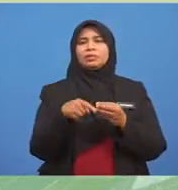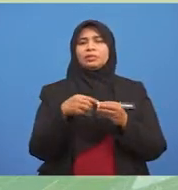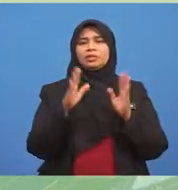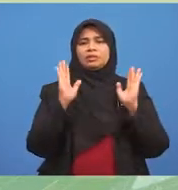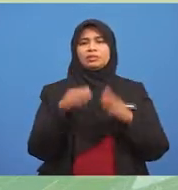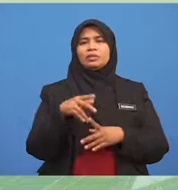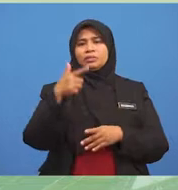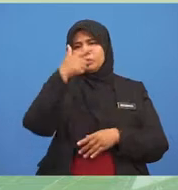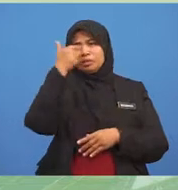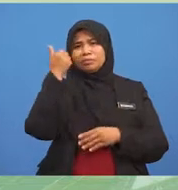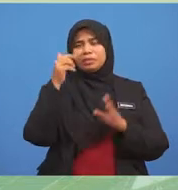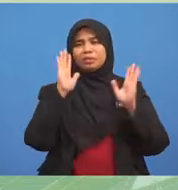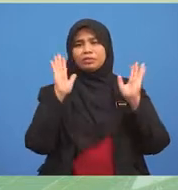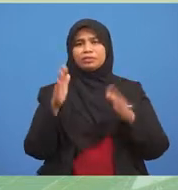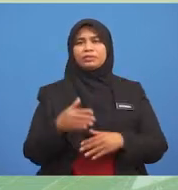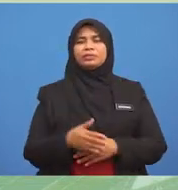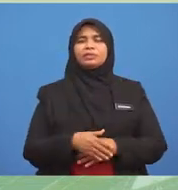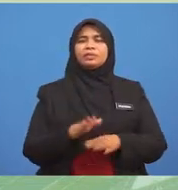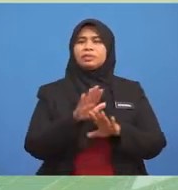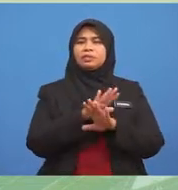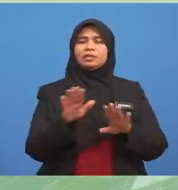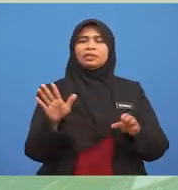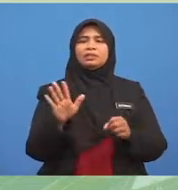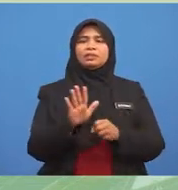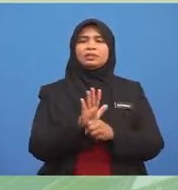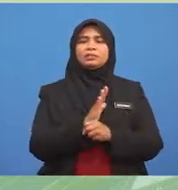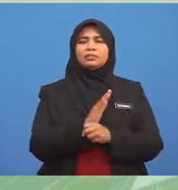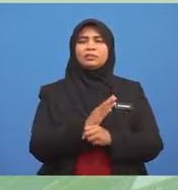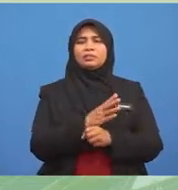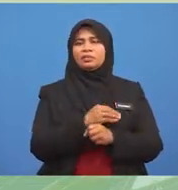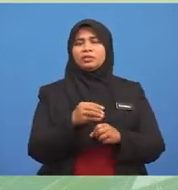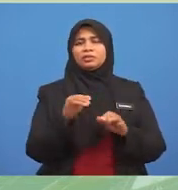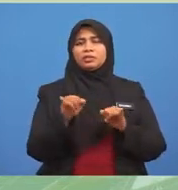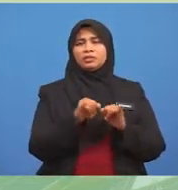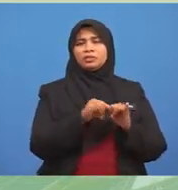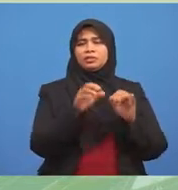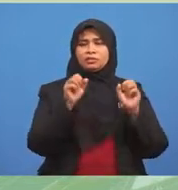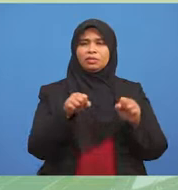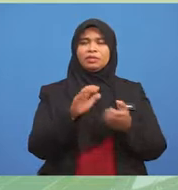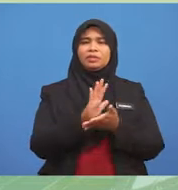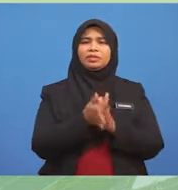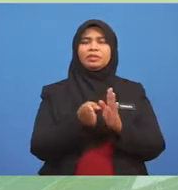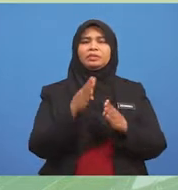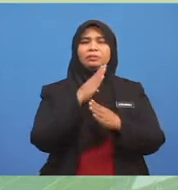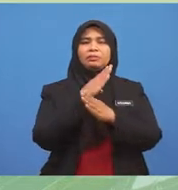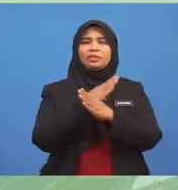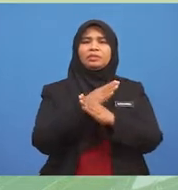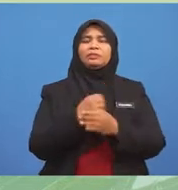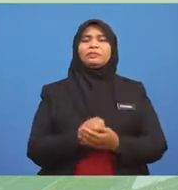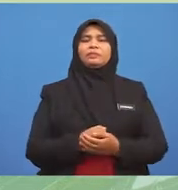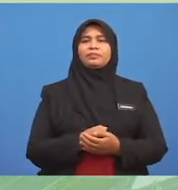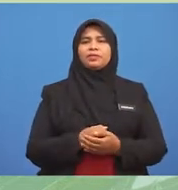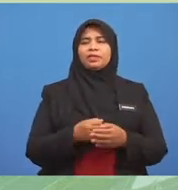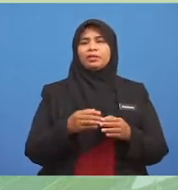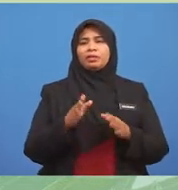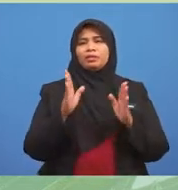menyebabkan solatnya tidak sempurna bahkan boleh terbatal. Seseorang yang mengerjakan solat dengan